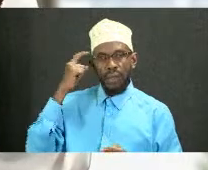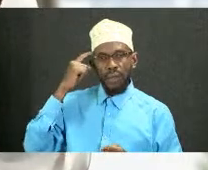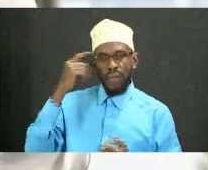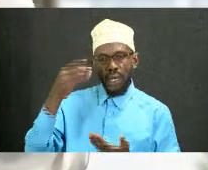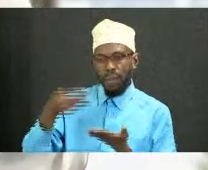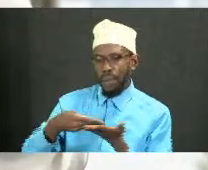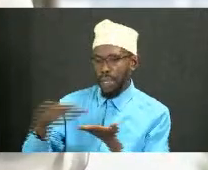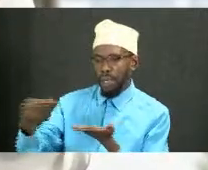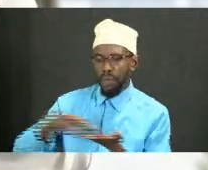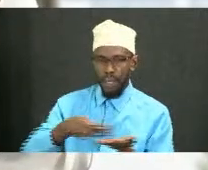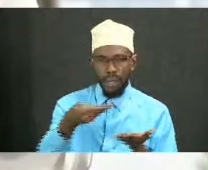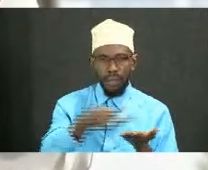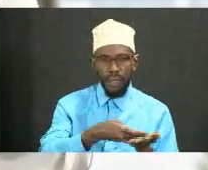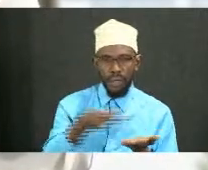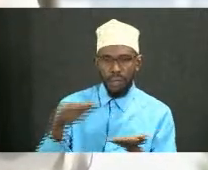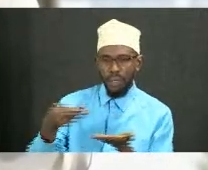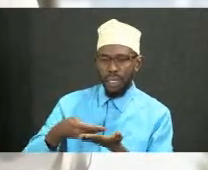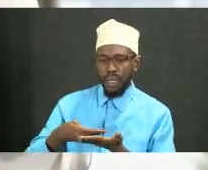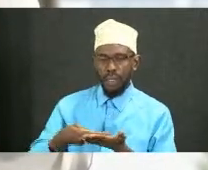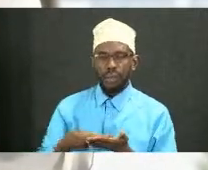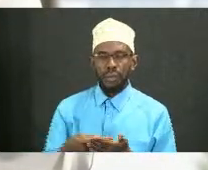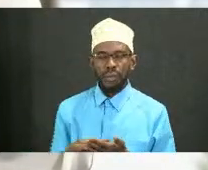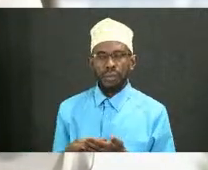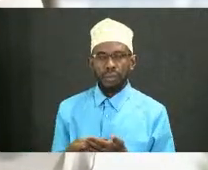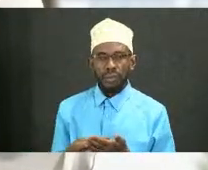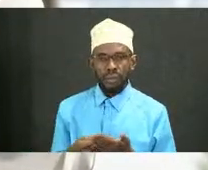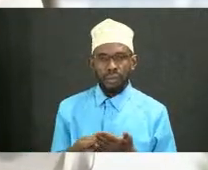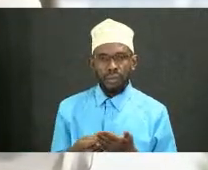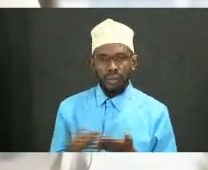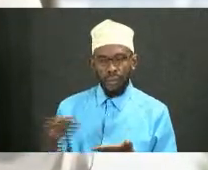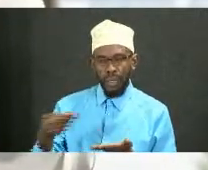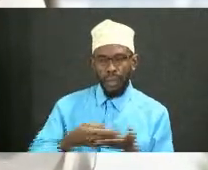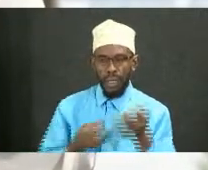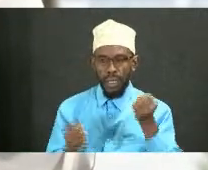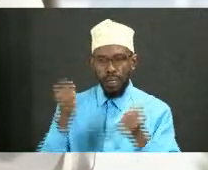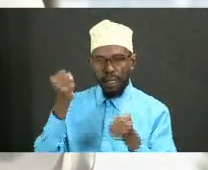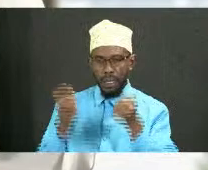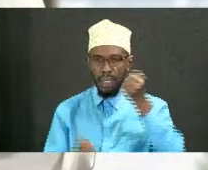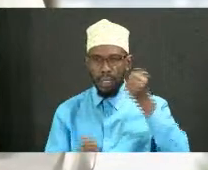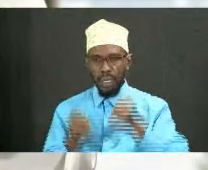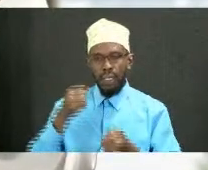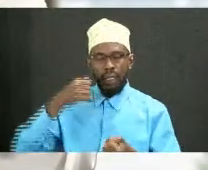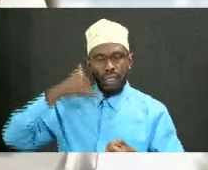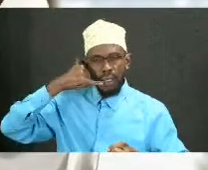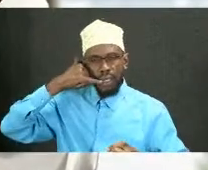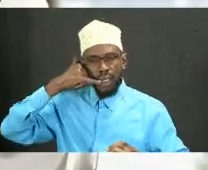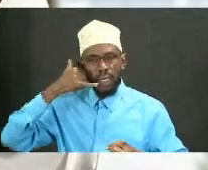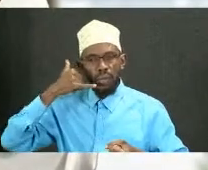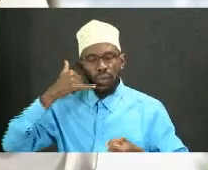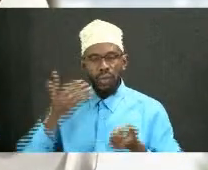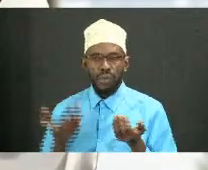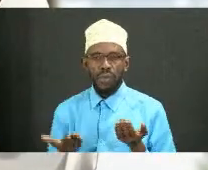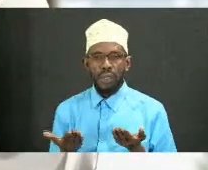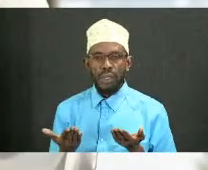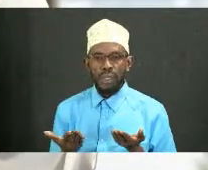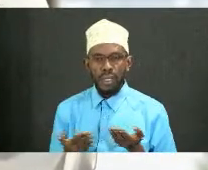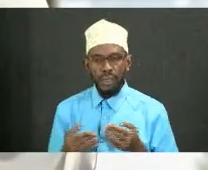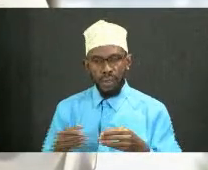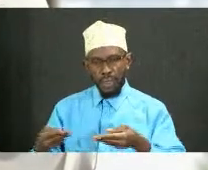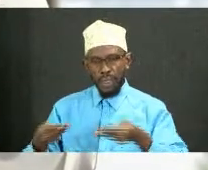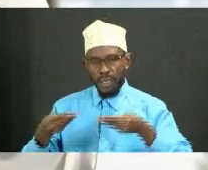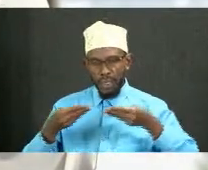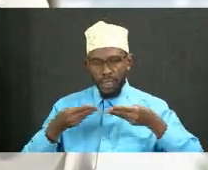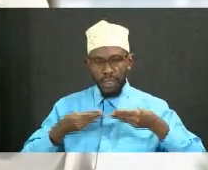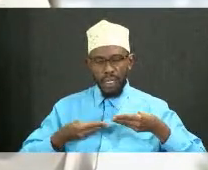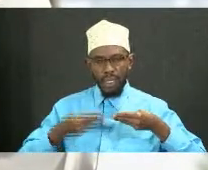kufikiria kununua. Vile vitu ambavyo ananunua, atanunua gari, atanunua simu kubwa, atanunua.